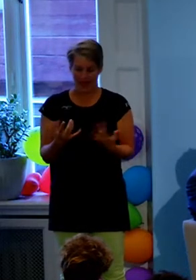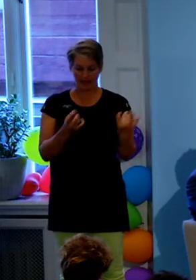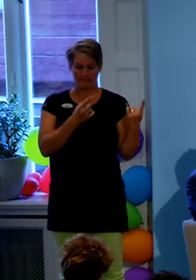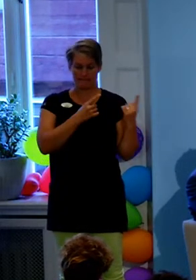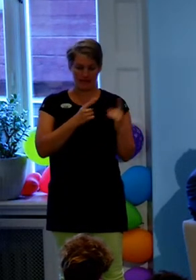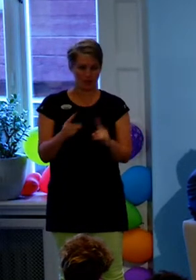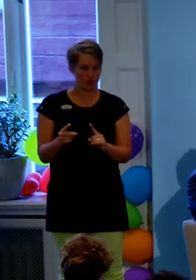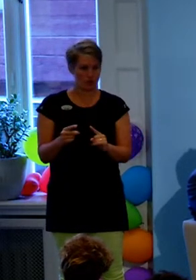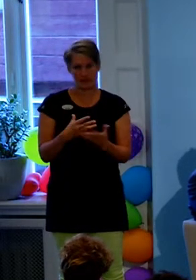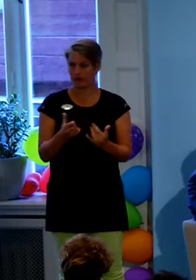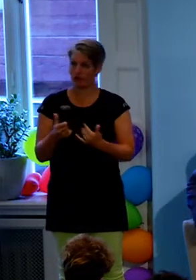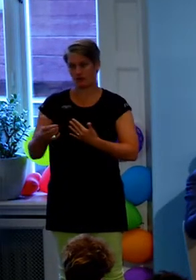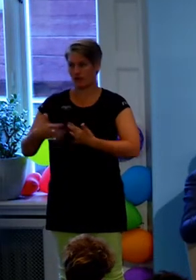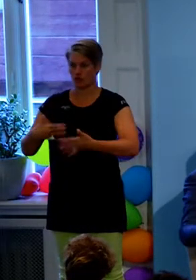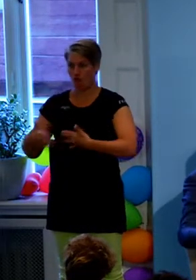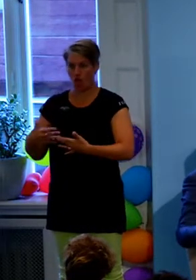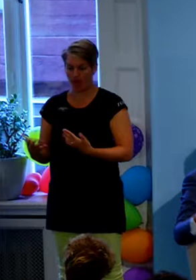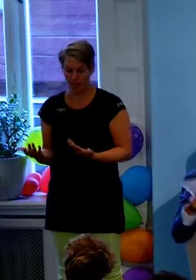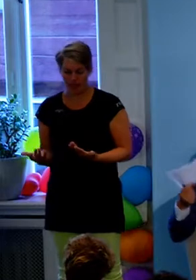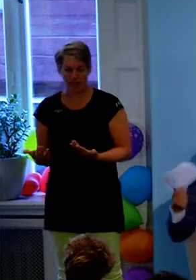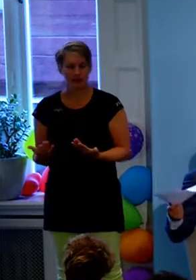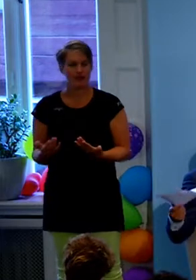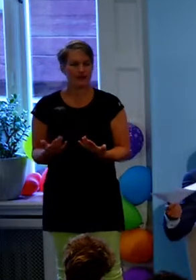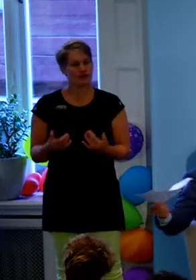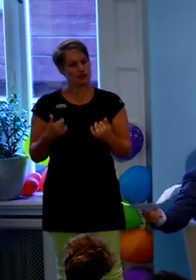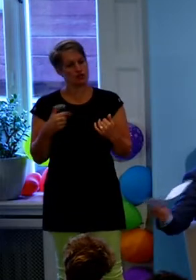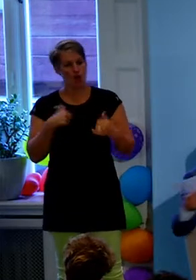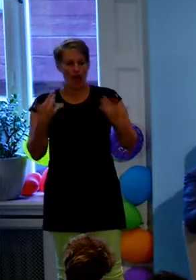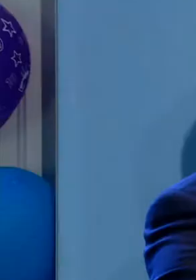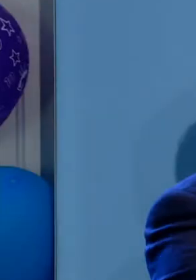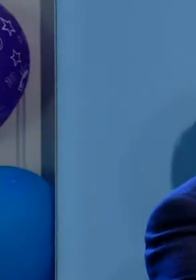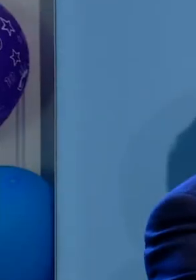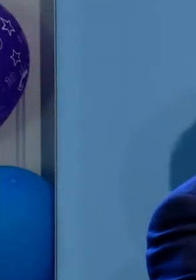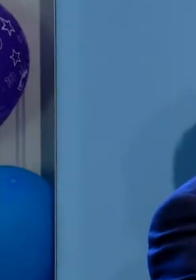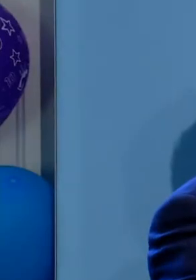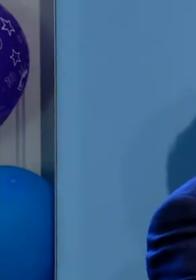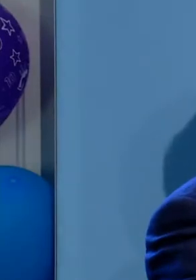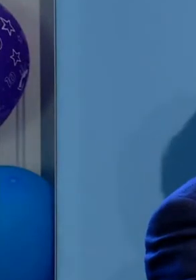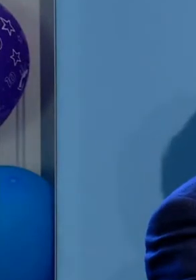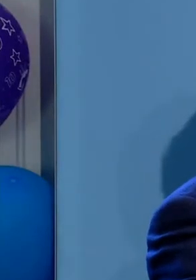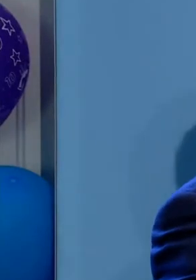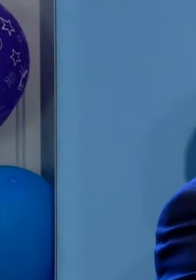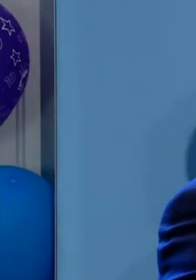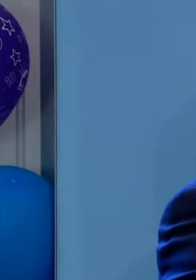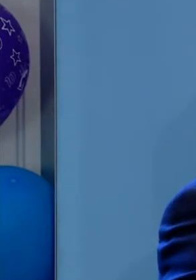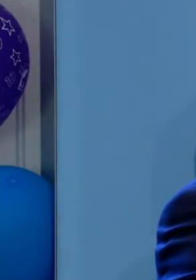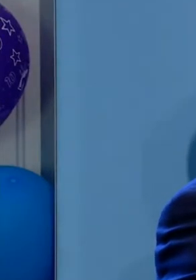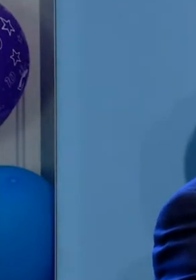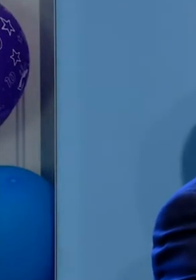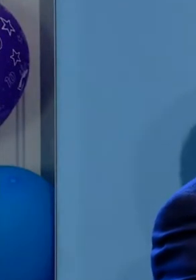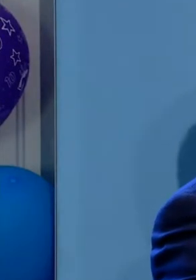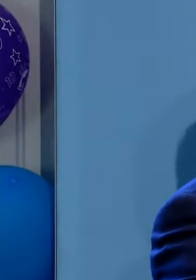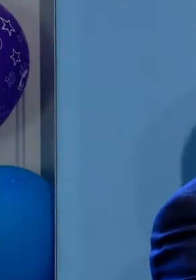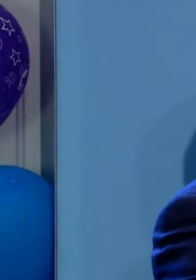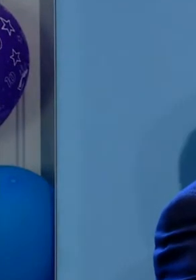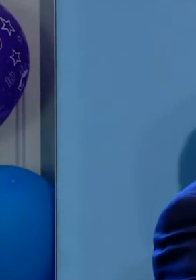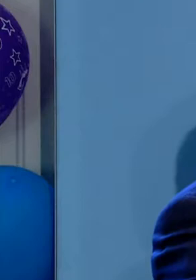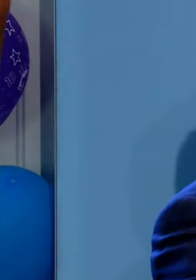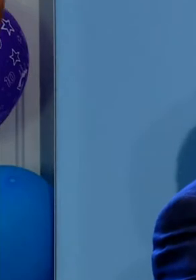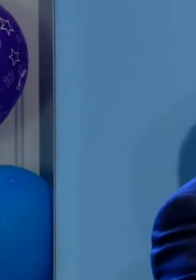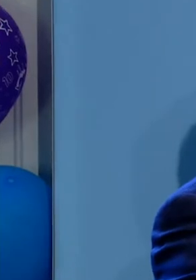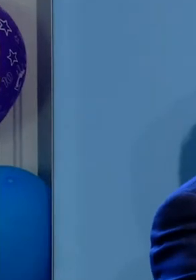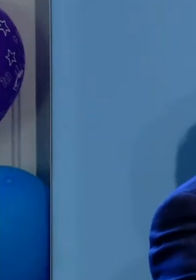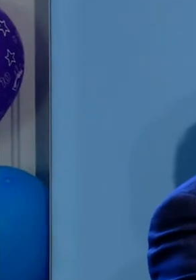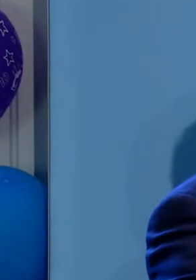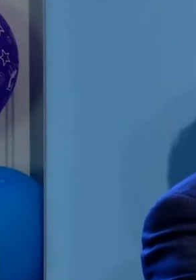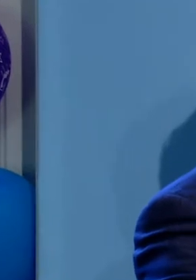doings. Att på något vis i varandet, att vara människa. Att, alltså man hör ju historierna om fransmännen som inte vill ha representation med